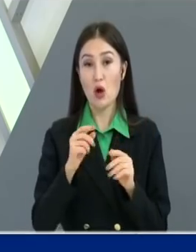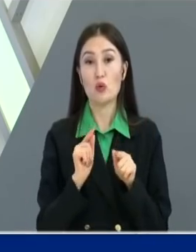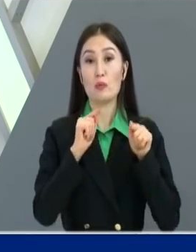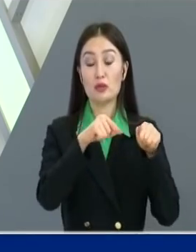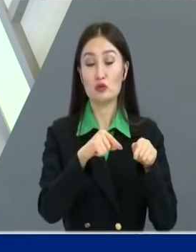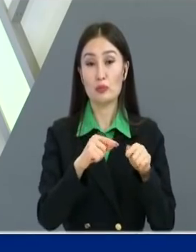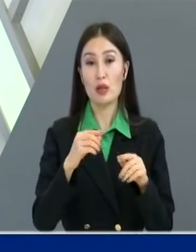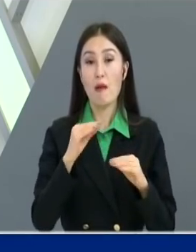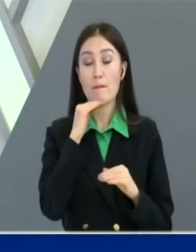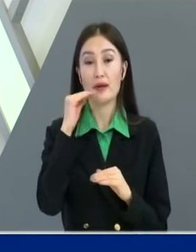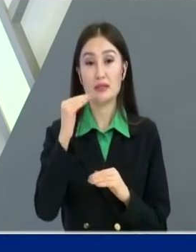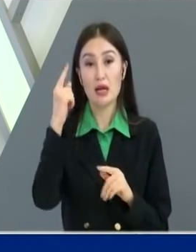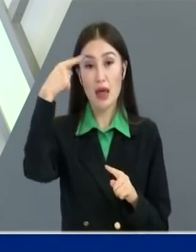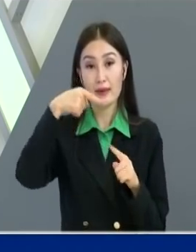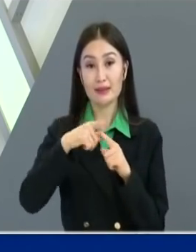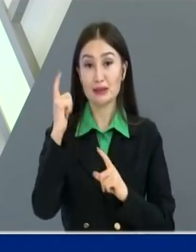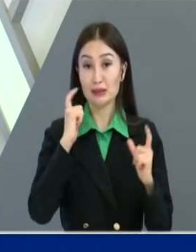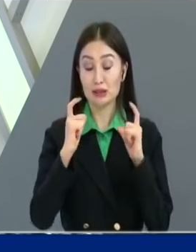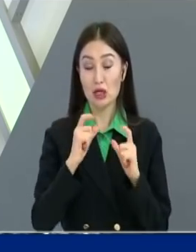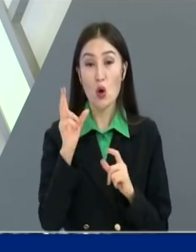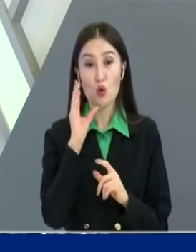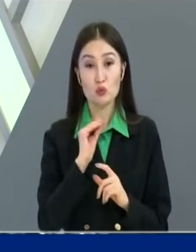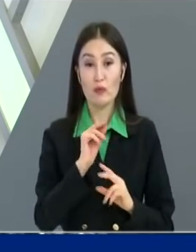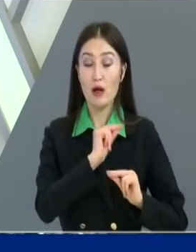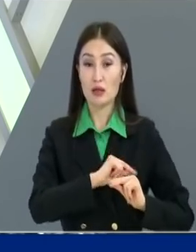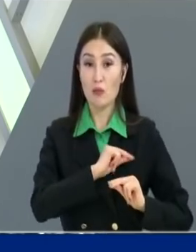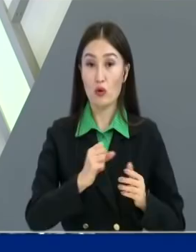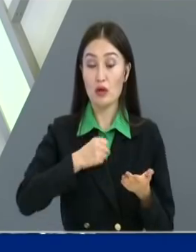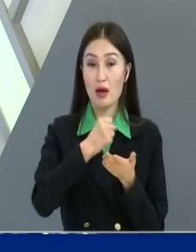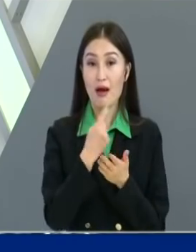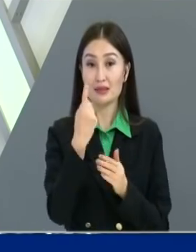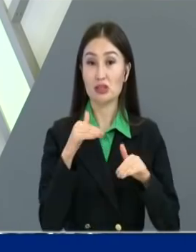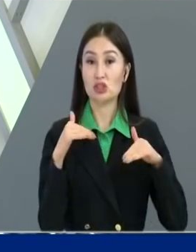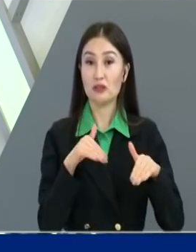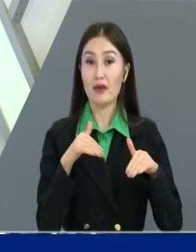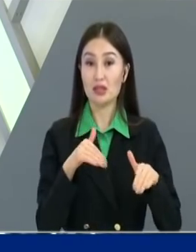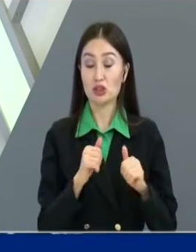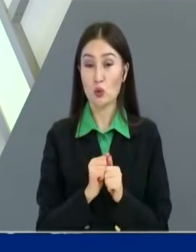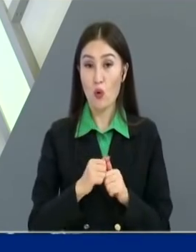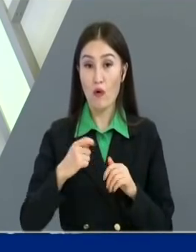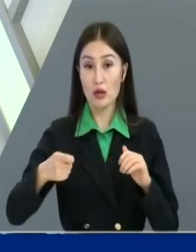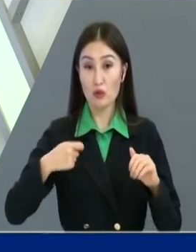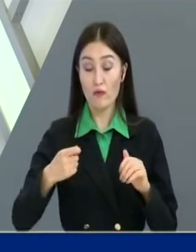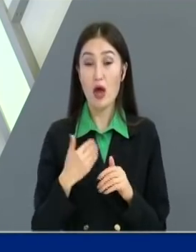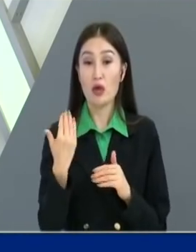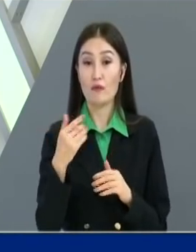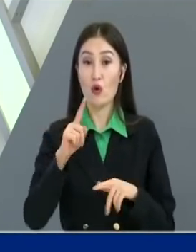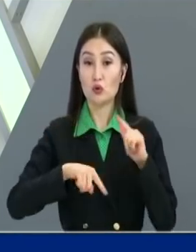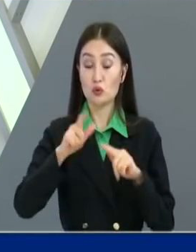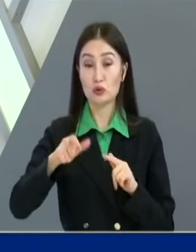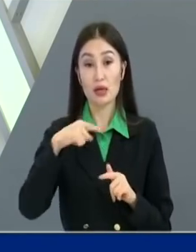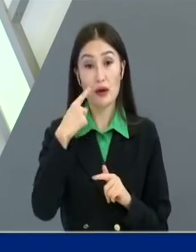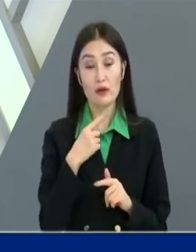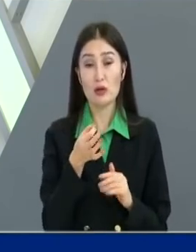училище в Бишкеке. Успевал совмещать учебу с работой, устроившись в один из швейных цехов. Его родственники говорят, что с ранних